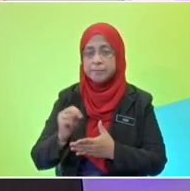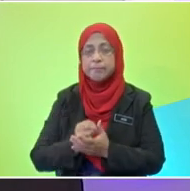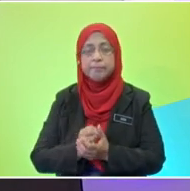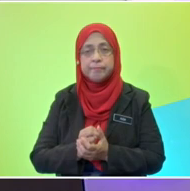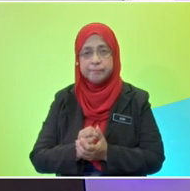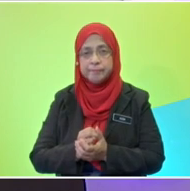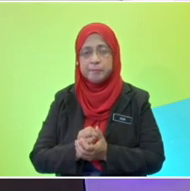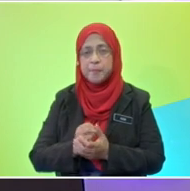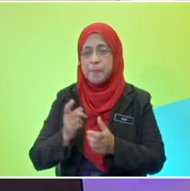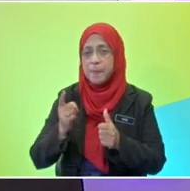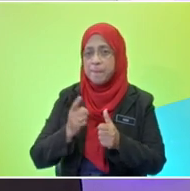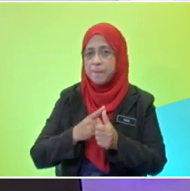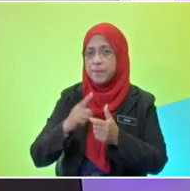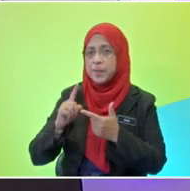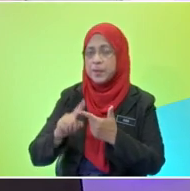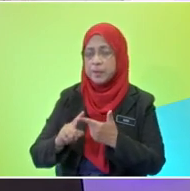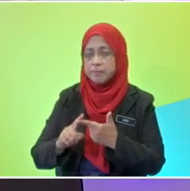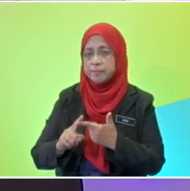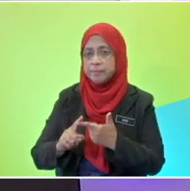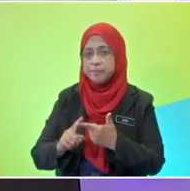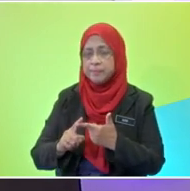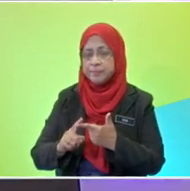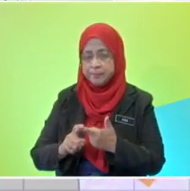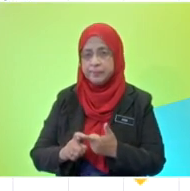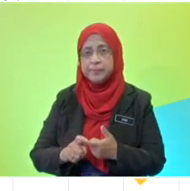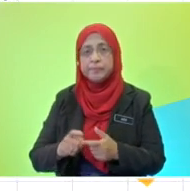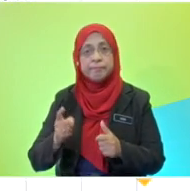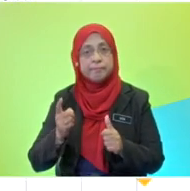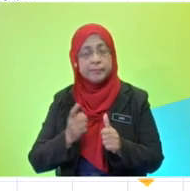jenis zakat yang terdapat eee di dalam Islam